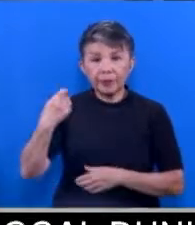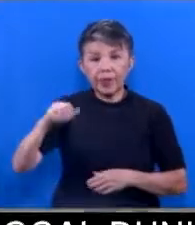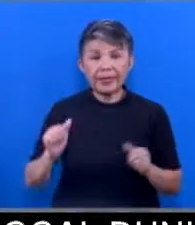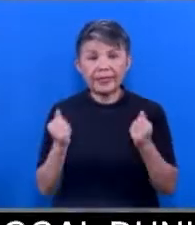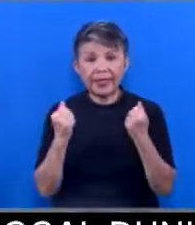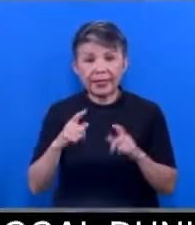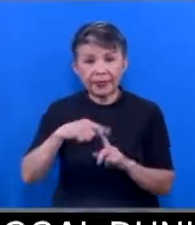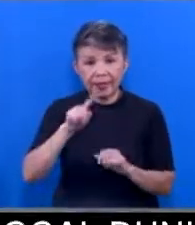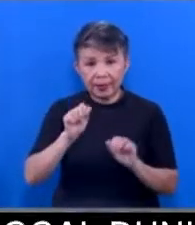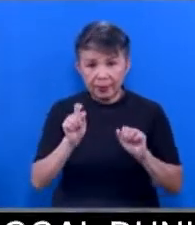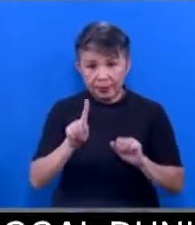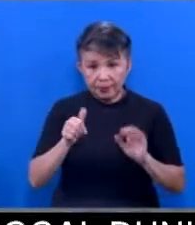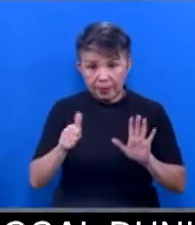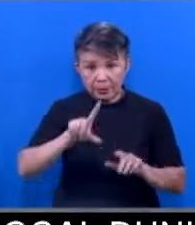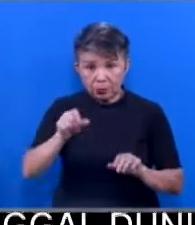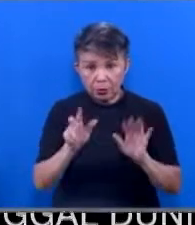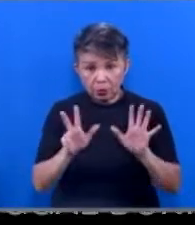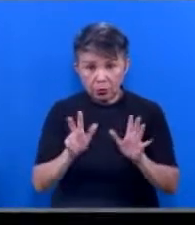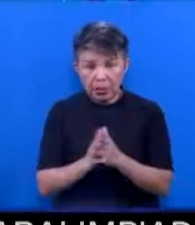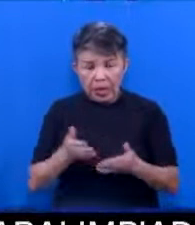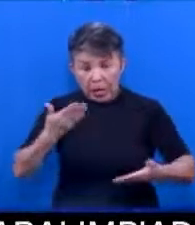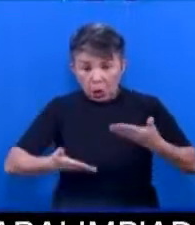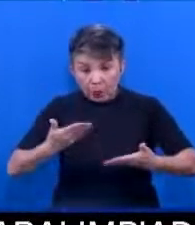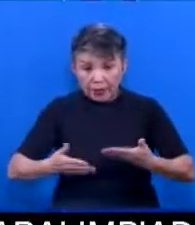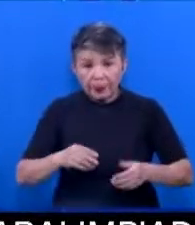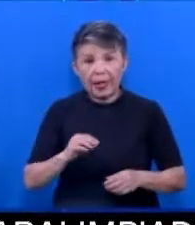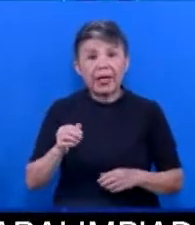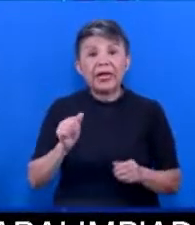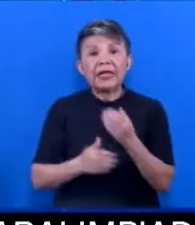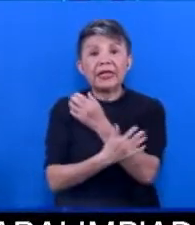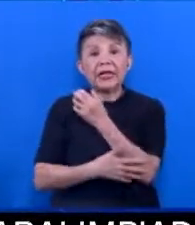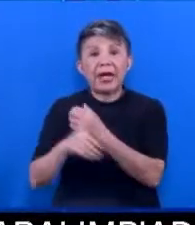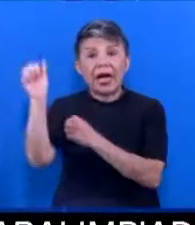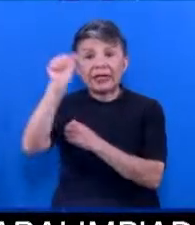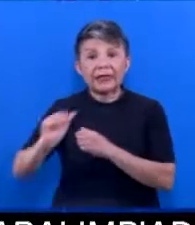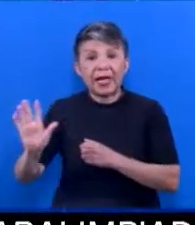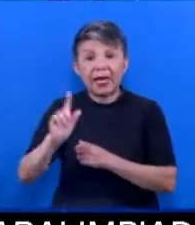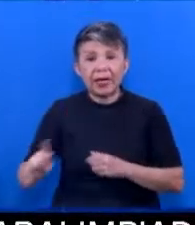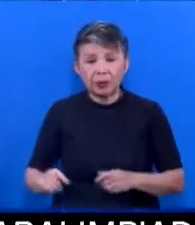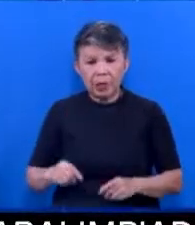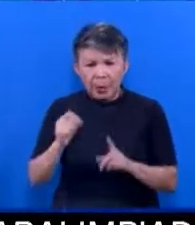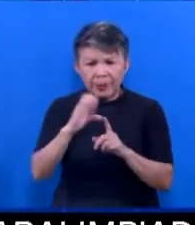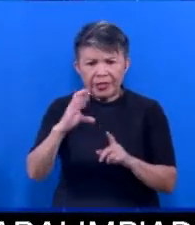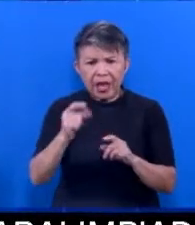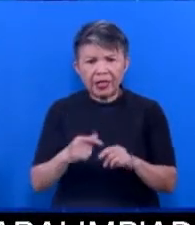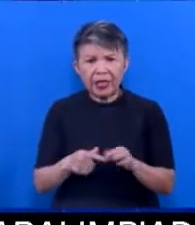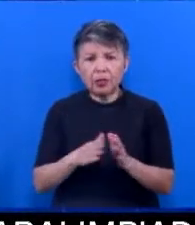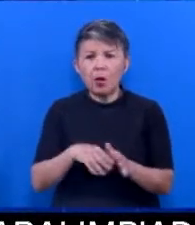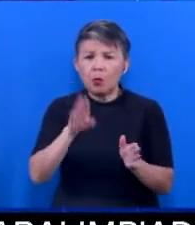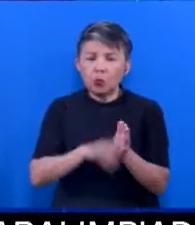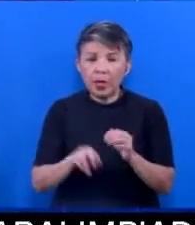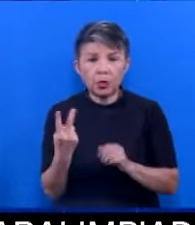Kesehatan tanggal 16 Agustus lalu, kalau dibandingkan dengan negara ASEAN lain, real-time PCR di Indonesia termurah